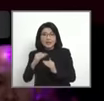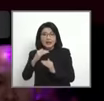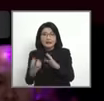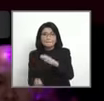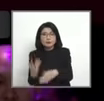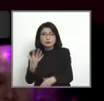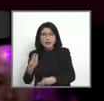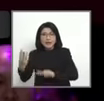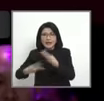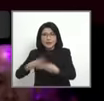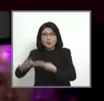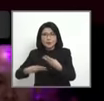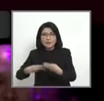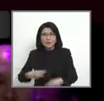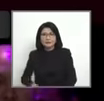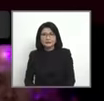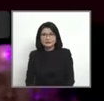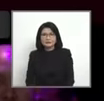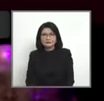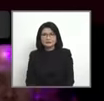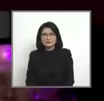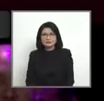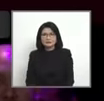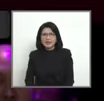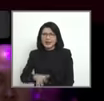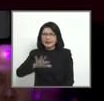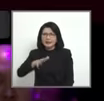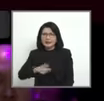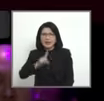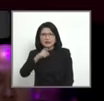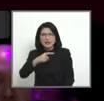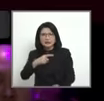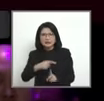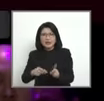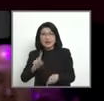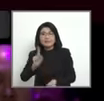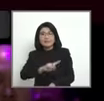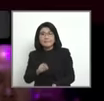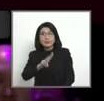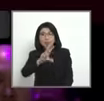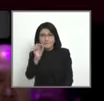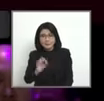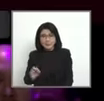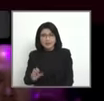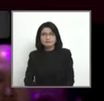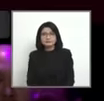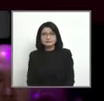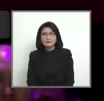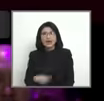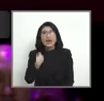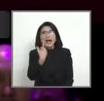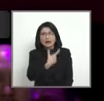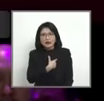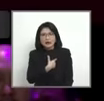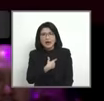bareng-bareng kita sadar betul perselisihan kemudian ee benci dendam yang sengaja